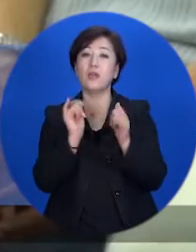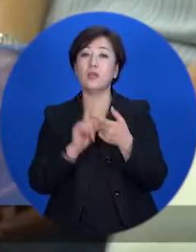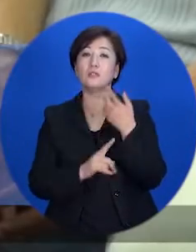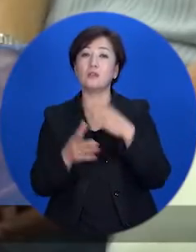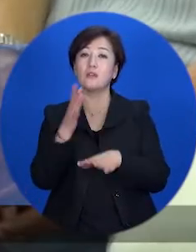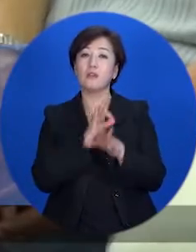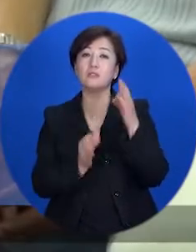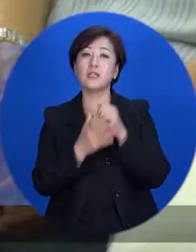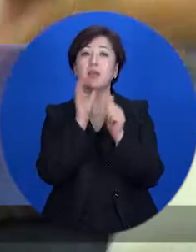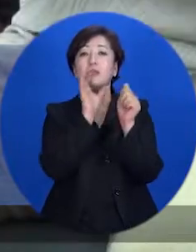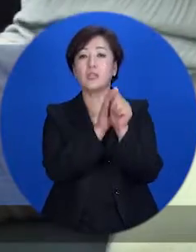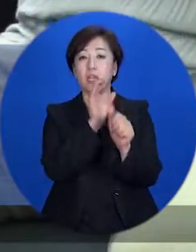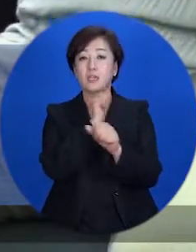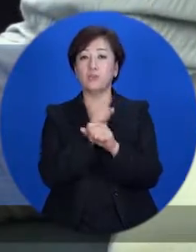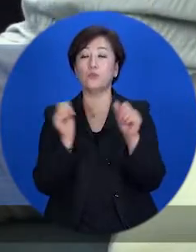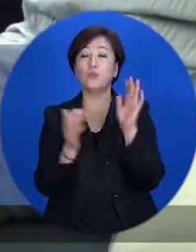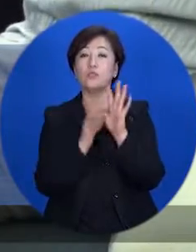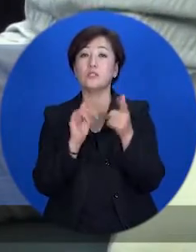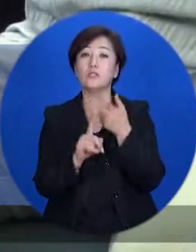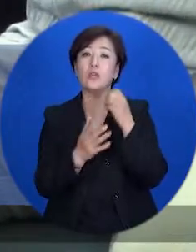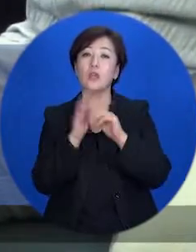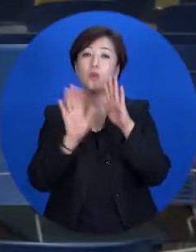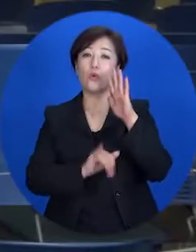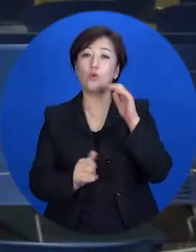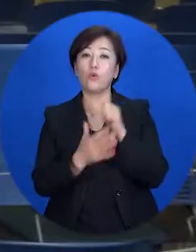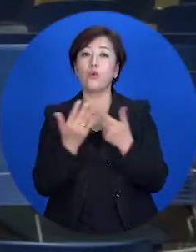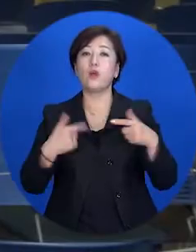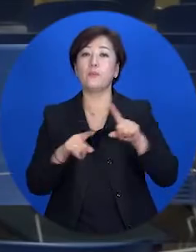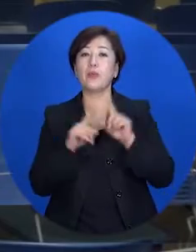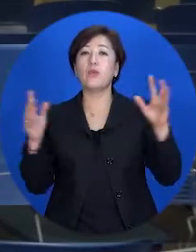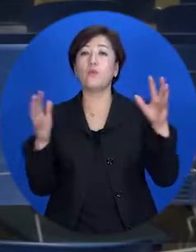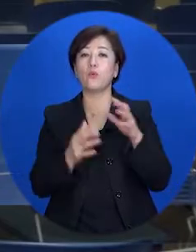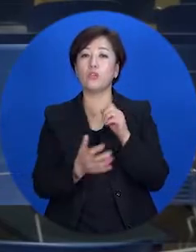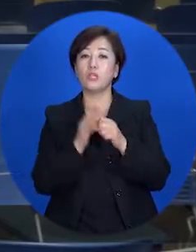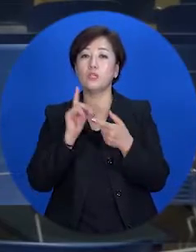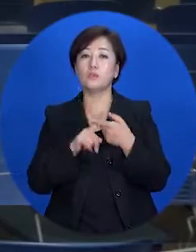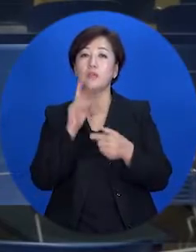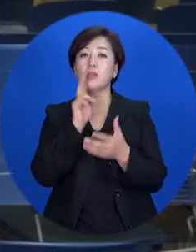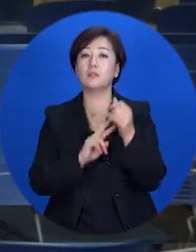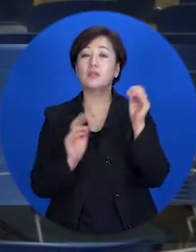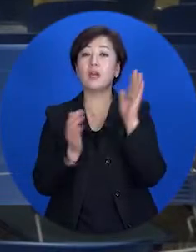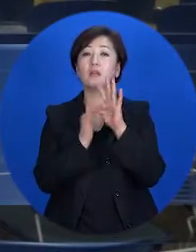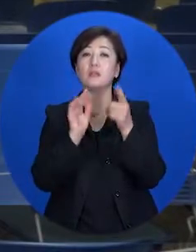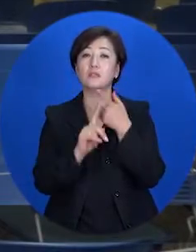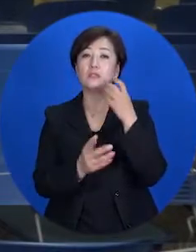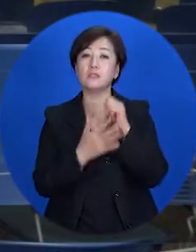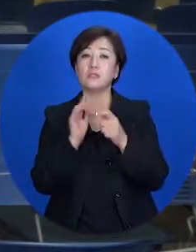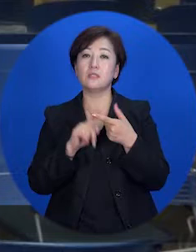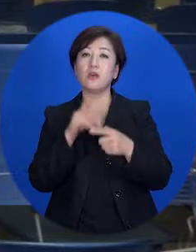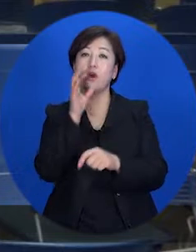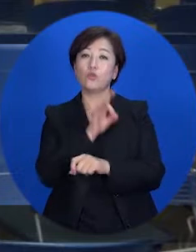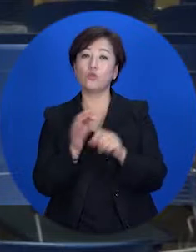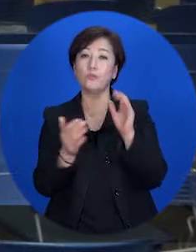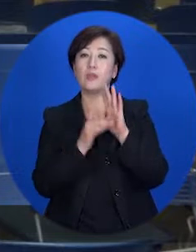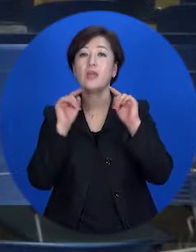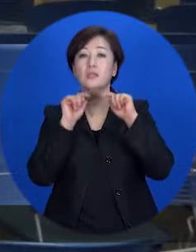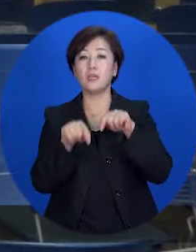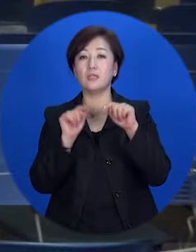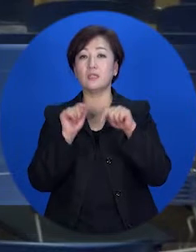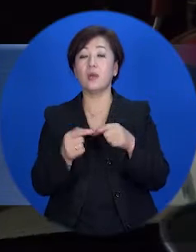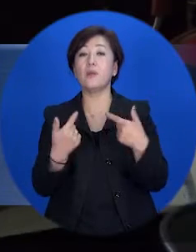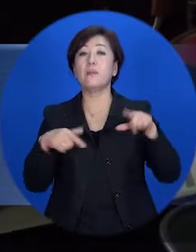경제지원센터 주관으로 열린 이번 워크숍은 공공구매 특강과 우수 사례 발표, 구매 상담회 등으로